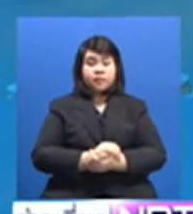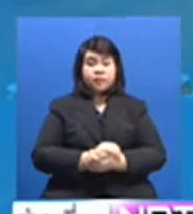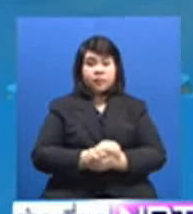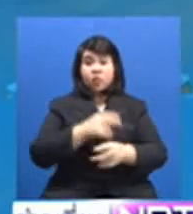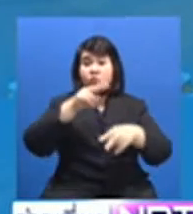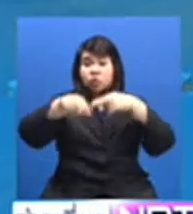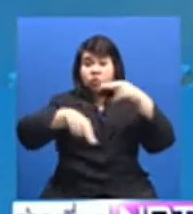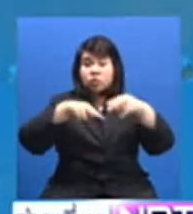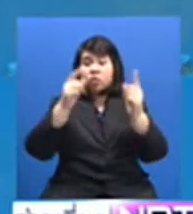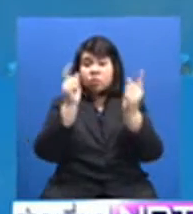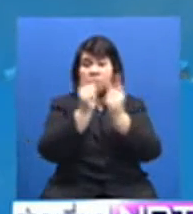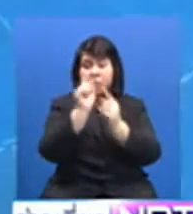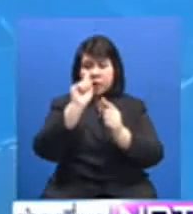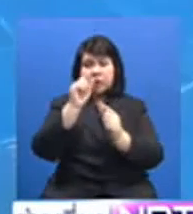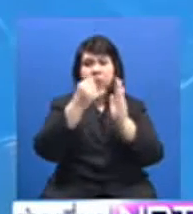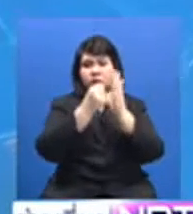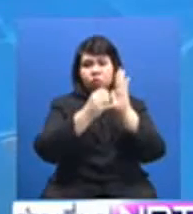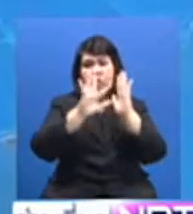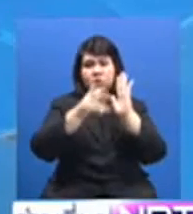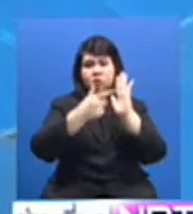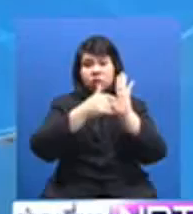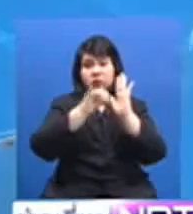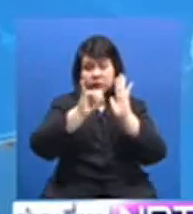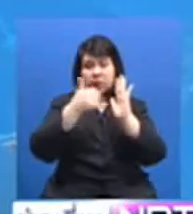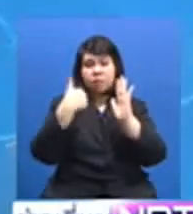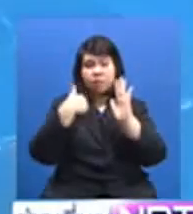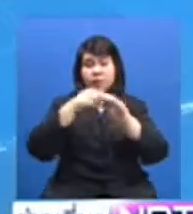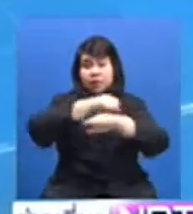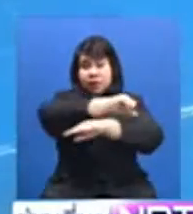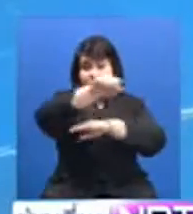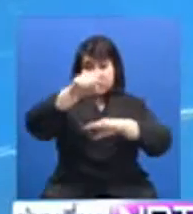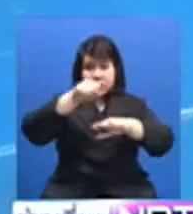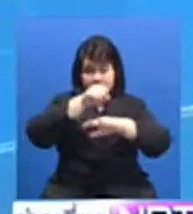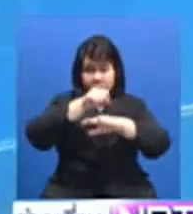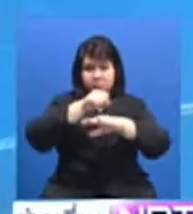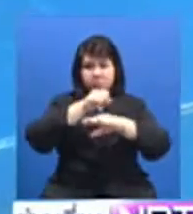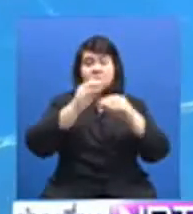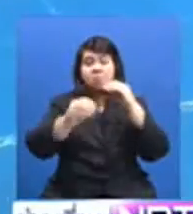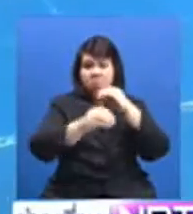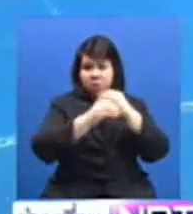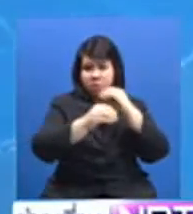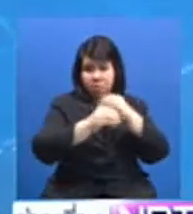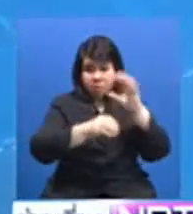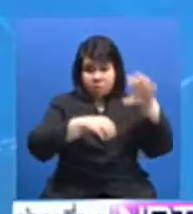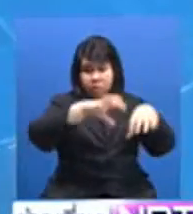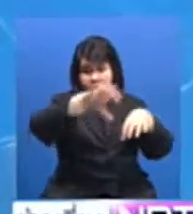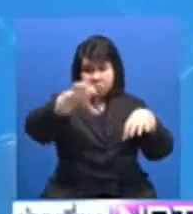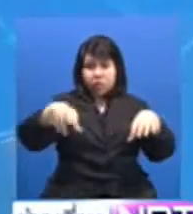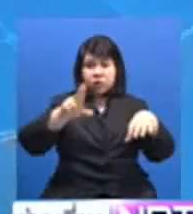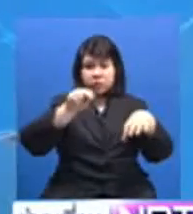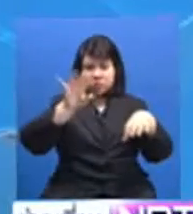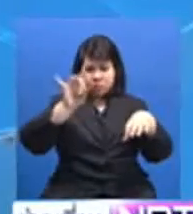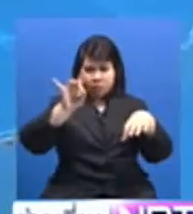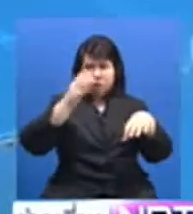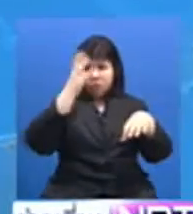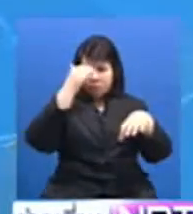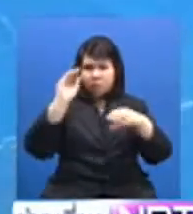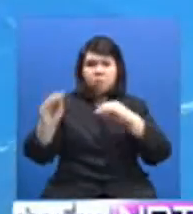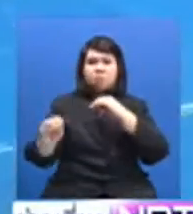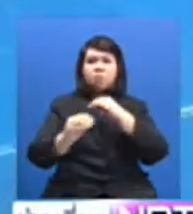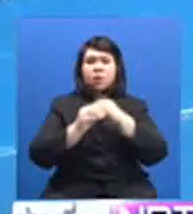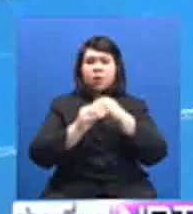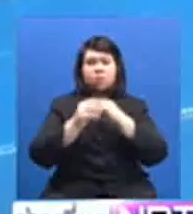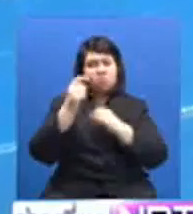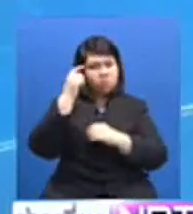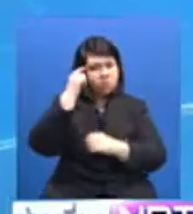จงหวดใชยภูมิมีโงเรียนไดรับงบประมาณ ก่อสร้างสนามภูสอบเพิ่มขึ้นจากเดิม 38 โรงจึงต้องตรวจสอบว่ามีการ